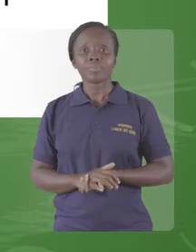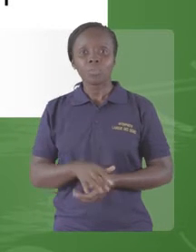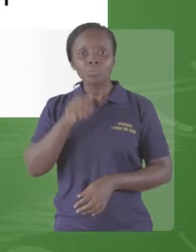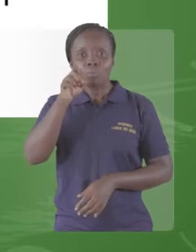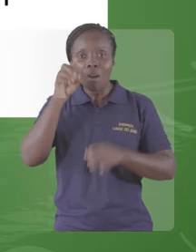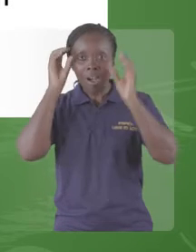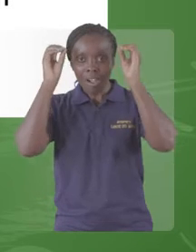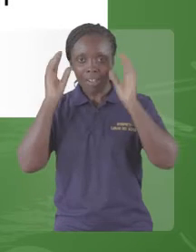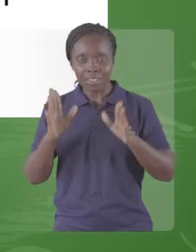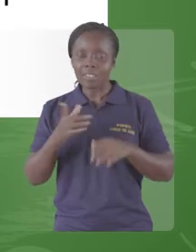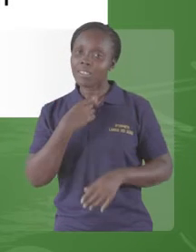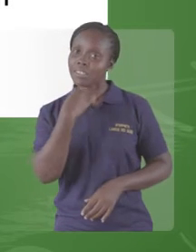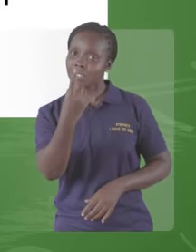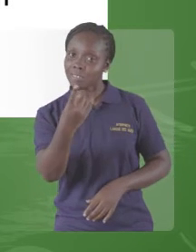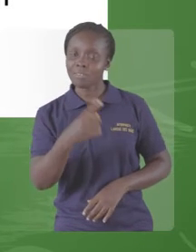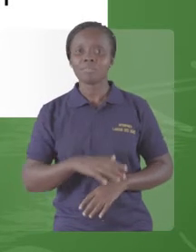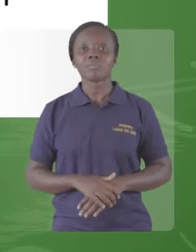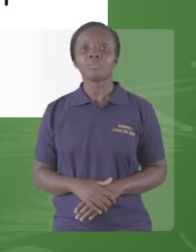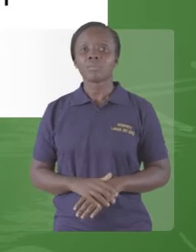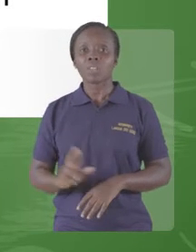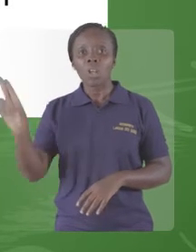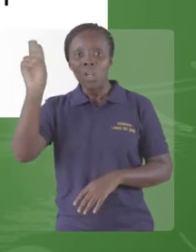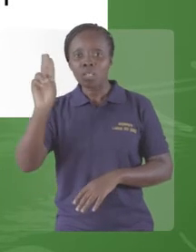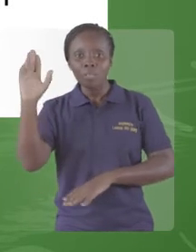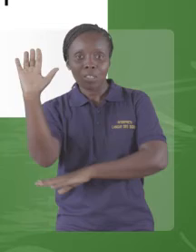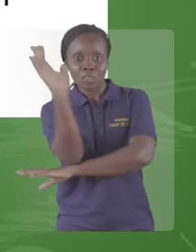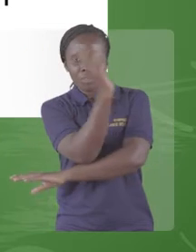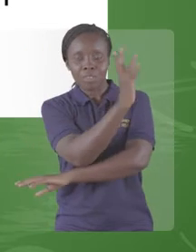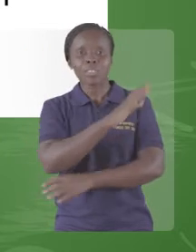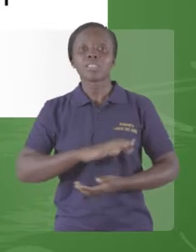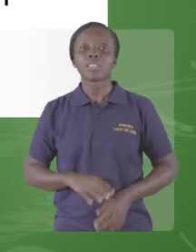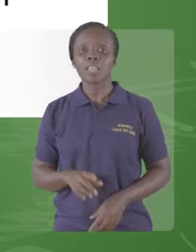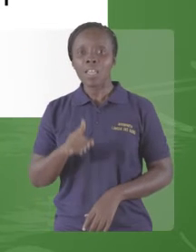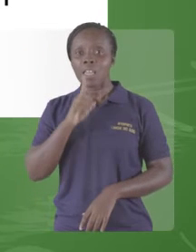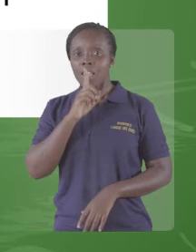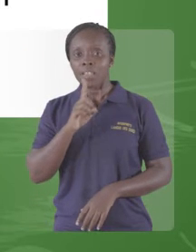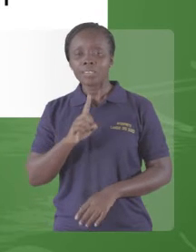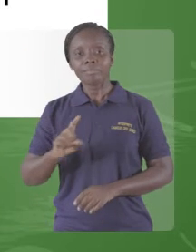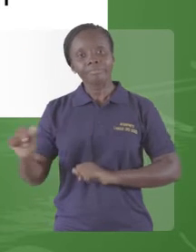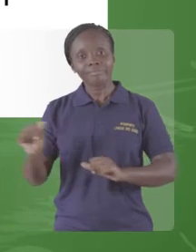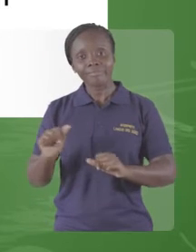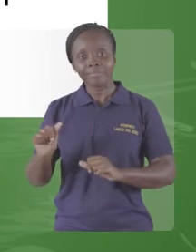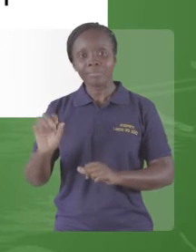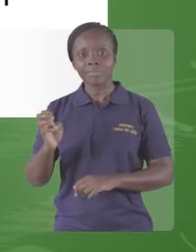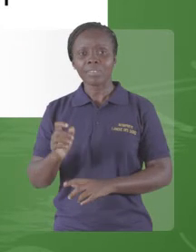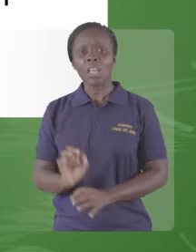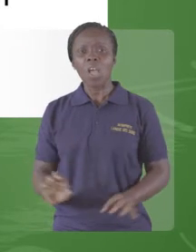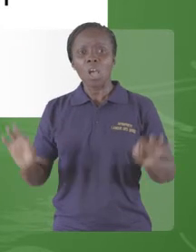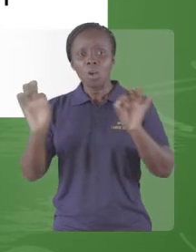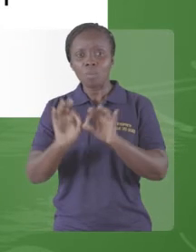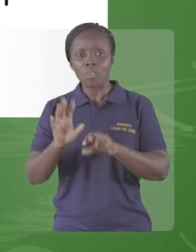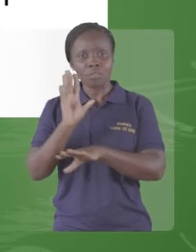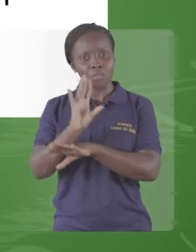Votre maître affirme: l'exploitation forestière est une activité économique importante en Côte d'Ivoire.